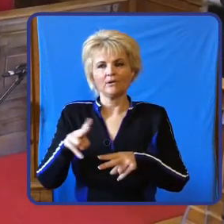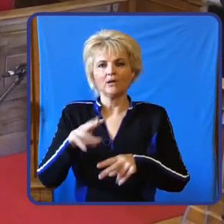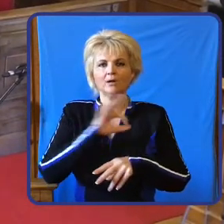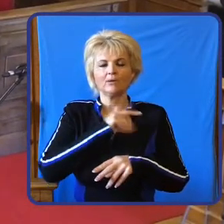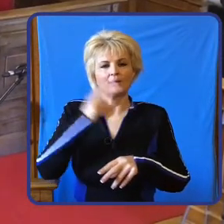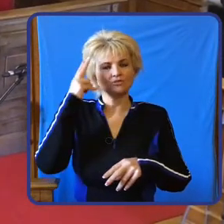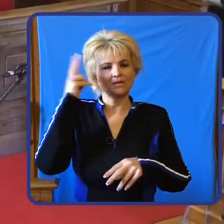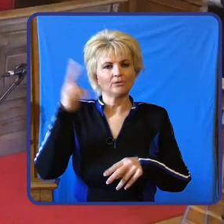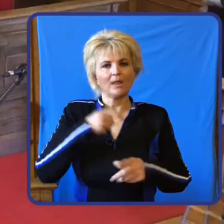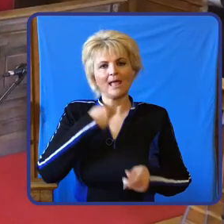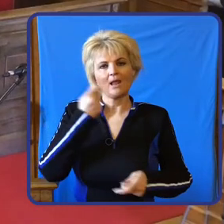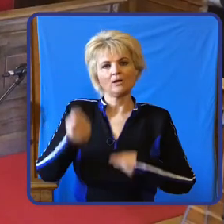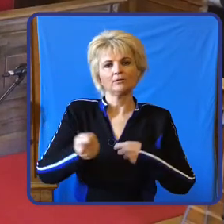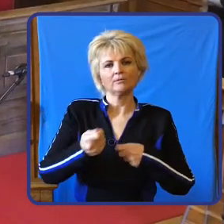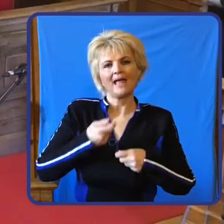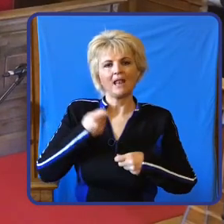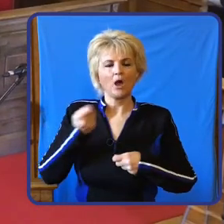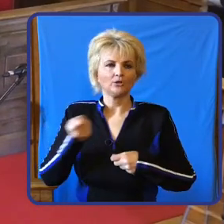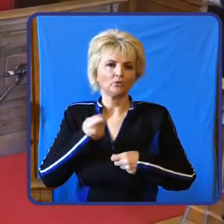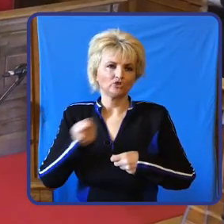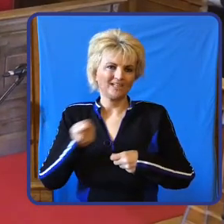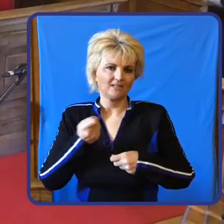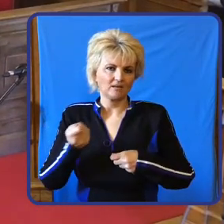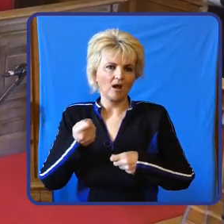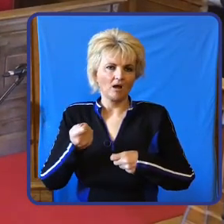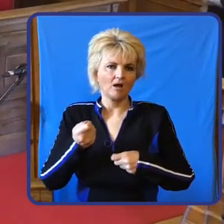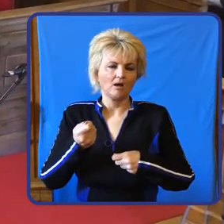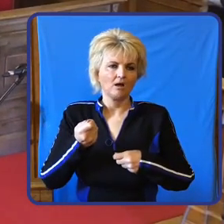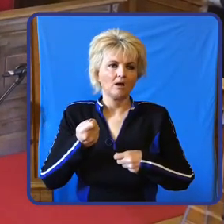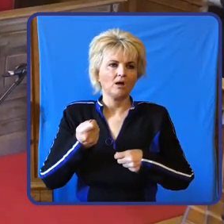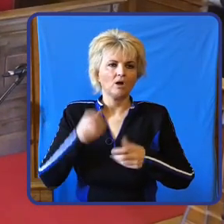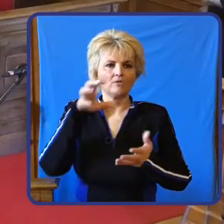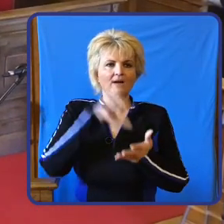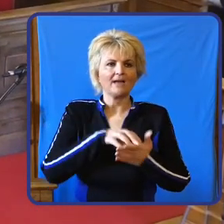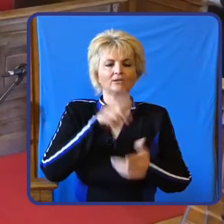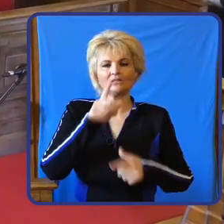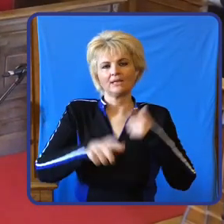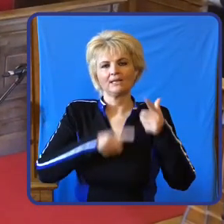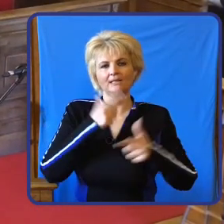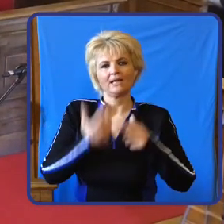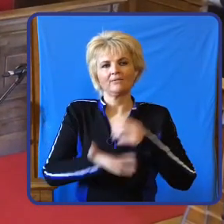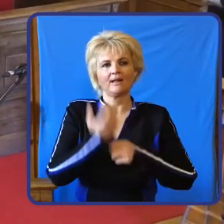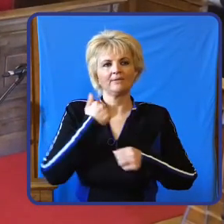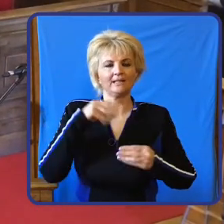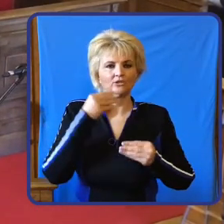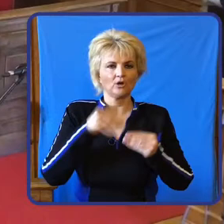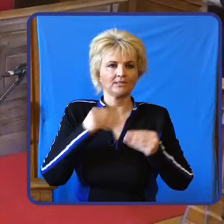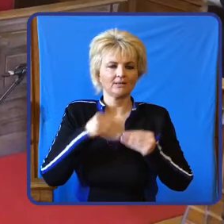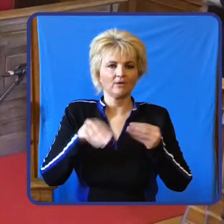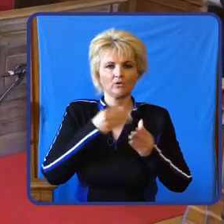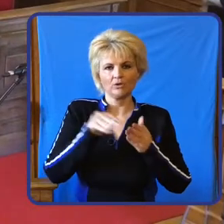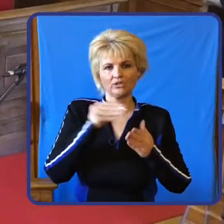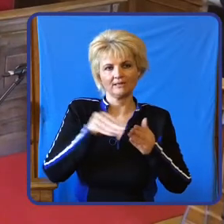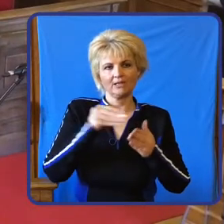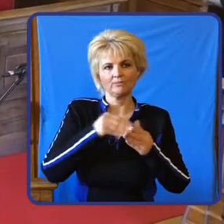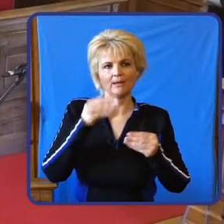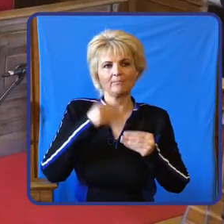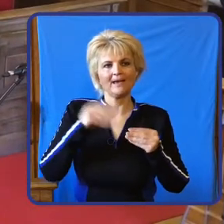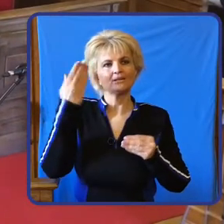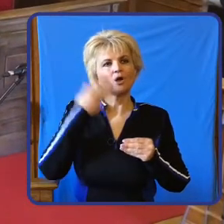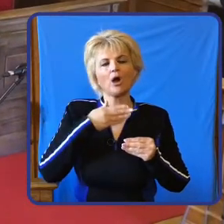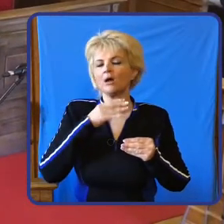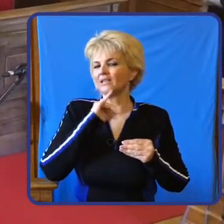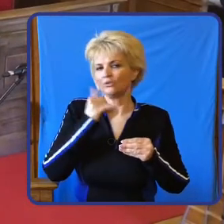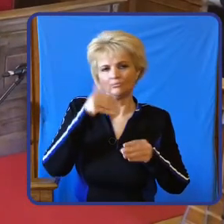polgármester úr a várost. Azért azt tegyük tisztába, hogy ezek a hitelek, illetve hitelfelvétel azért szerepel a költségvetésben, mert hogyha nem